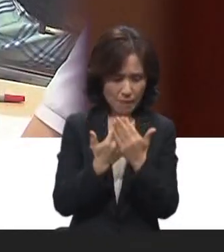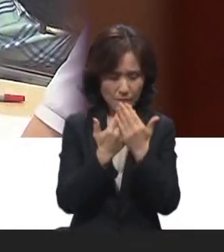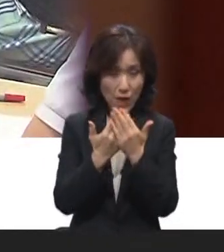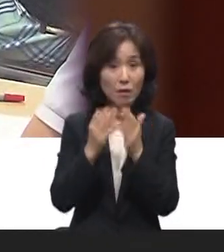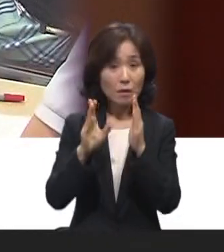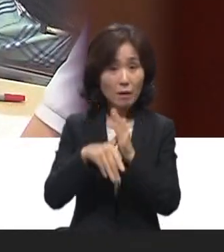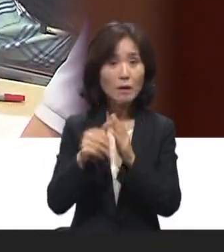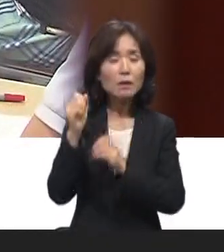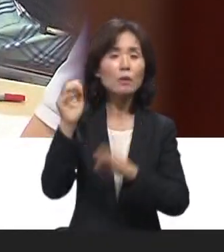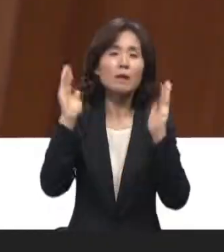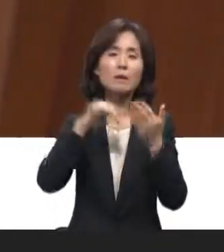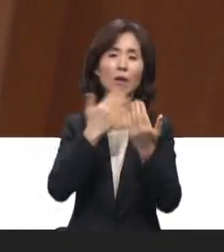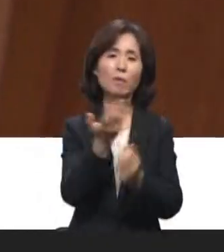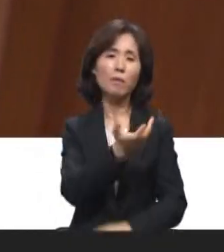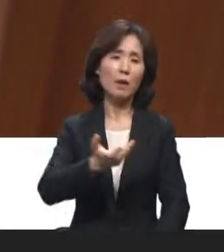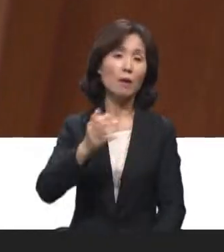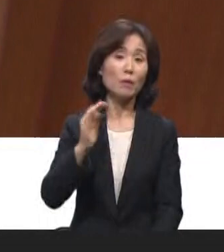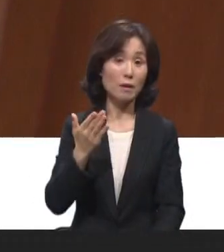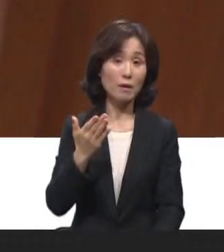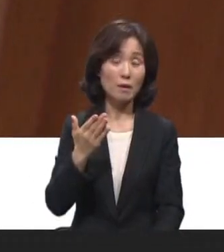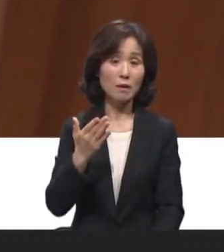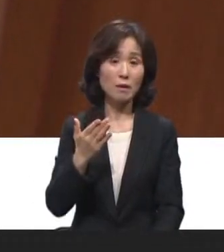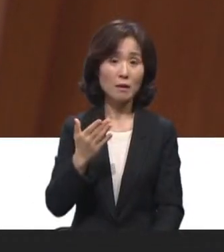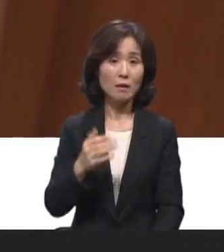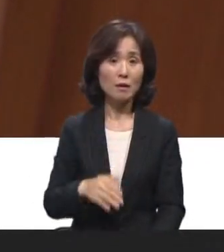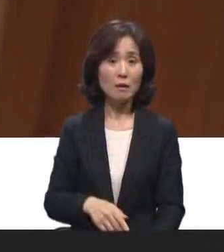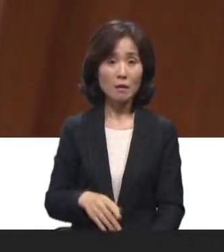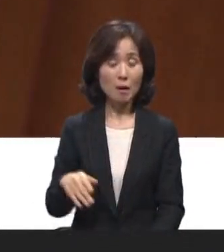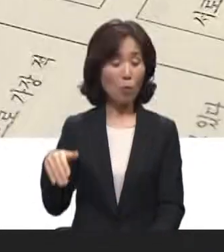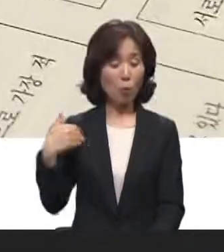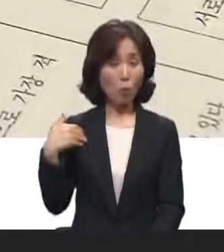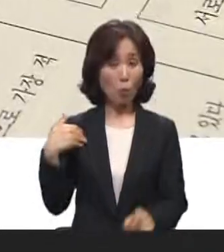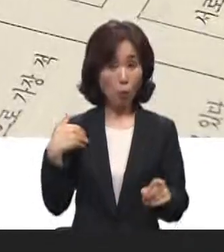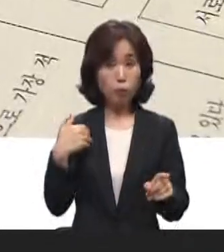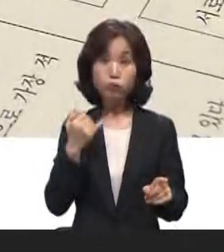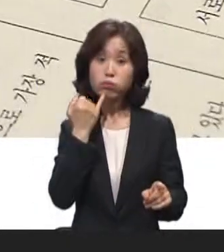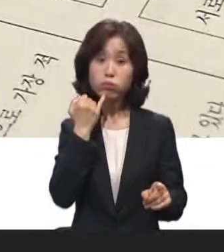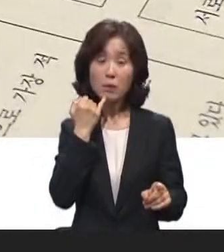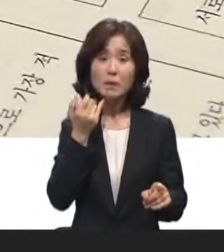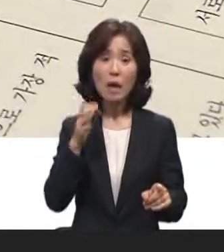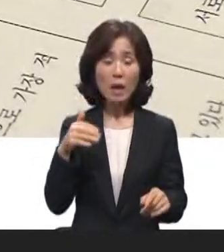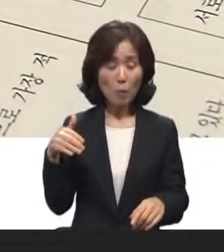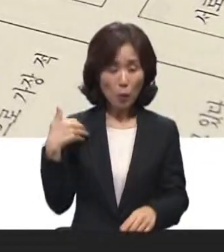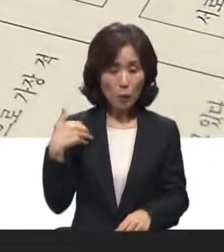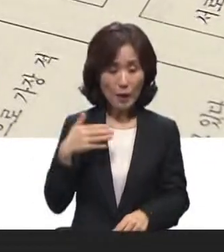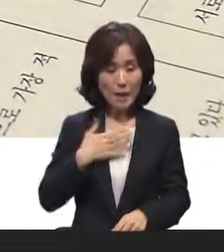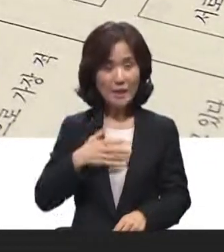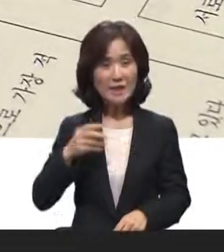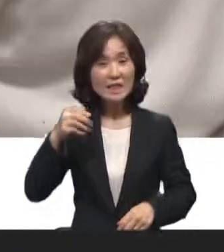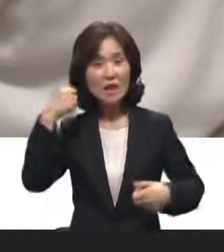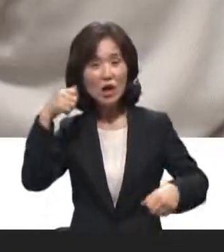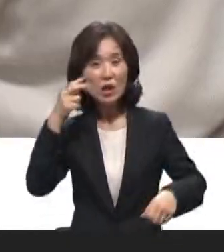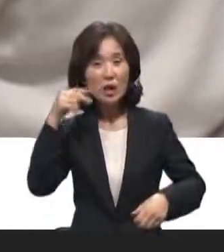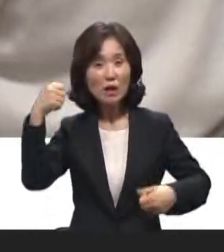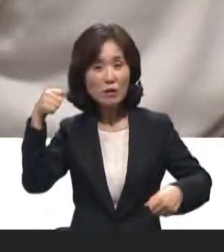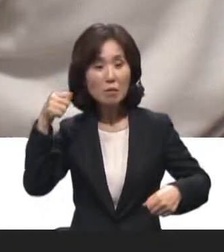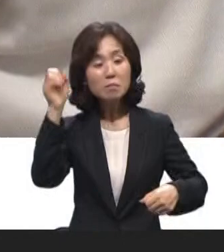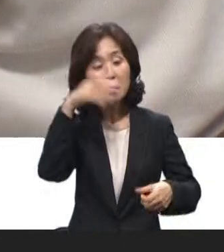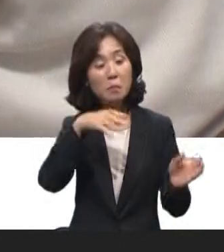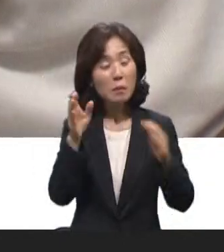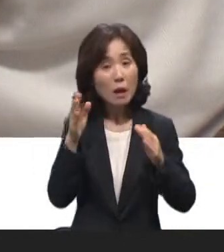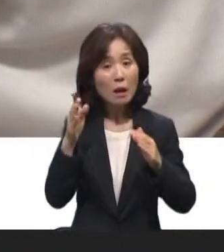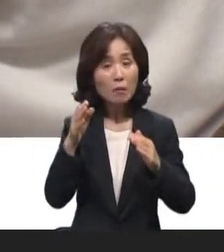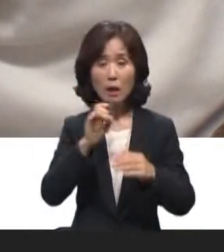생각합니다 제가 학생들은 되게 하는 것이 뭐냐면 그 모르는 것이 있는 건 괜찮은데 모르는 것을 아는 척 넘어가는 거 이게 바로